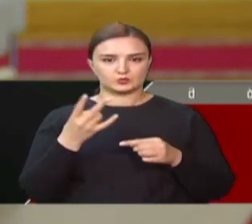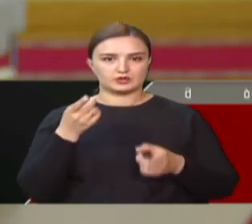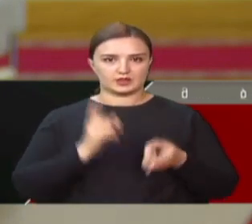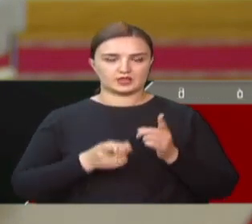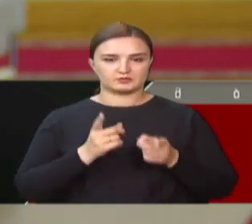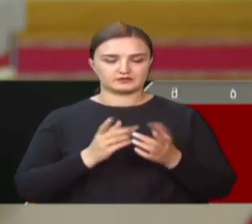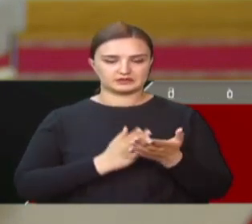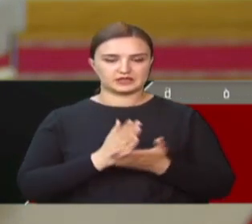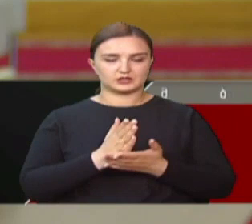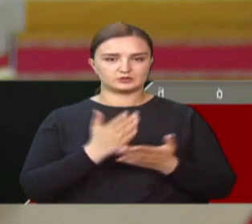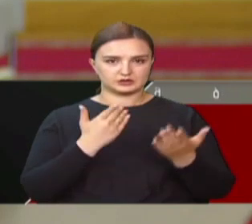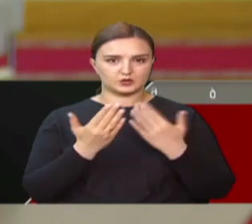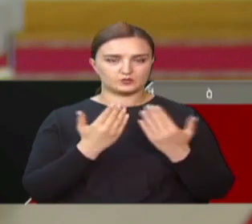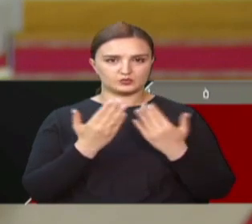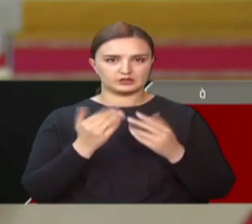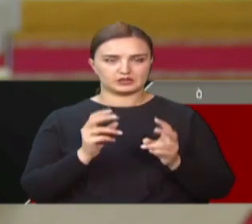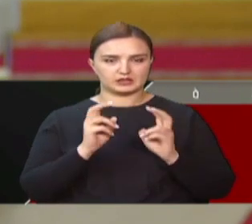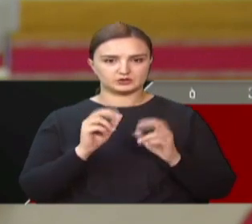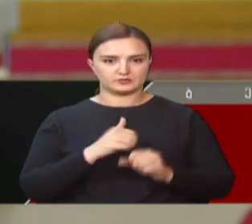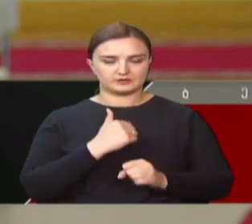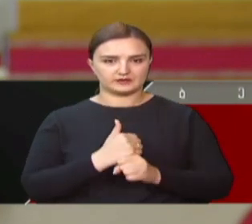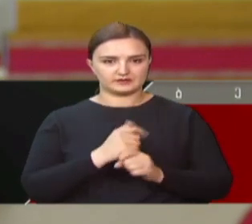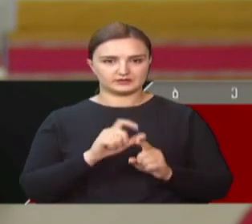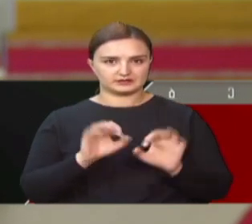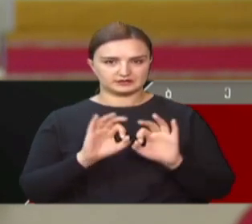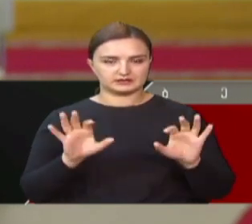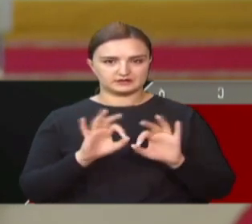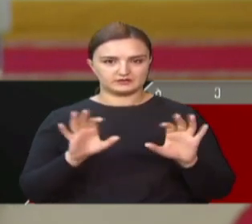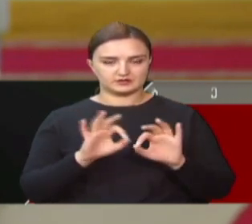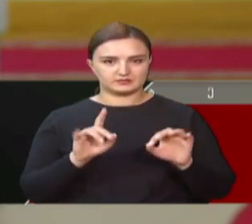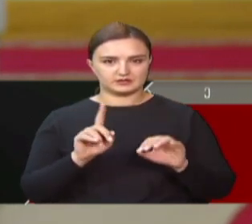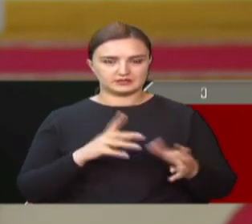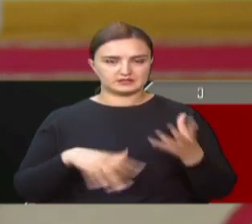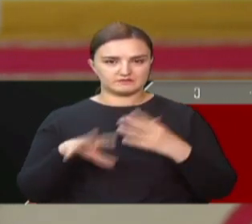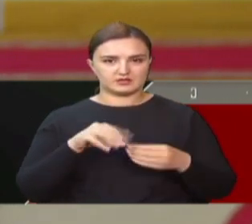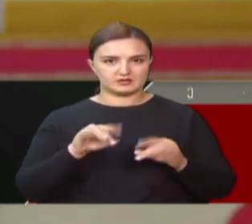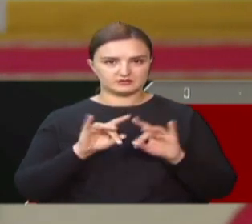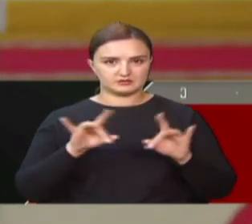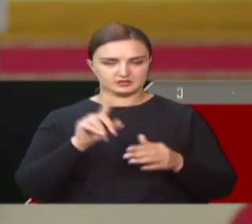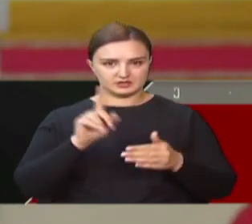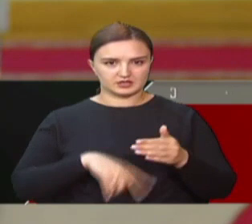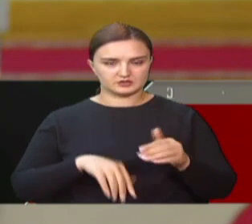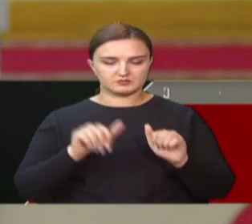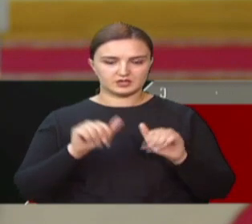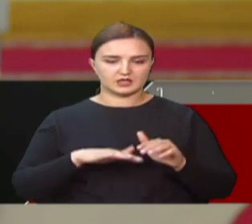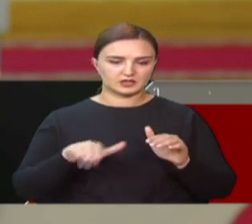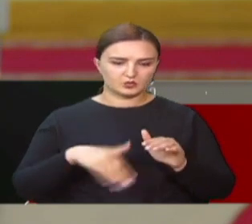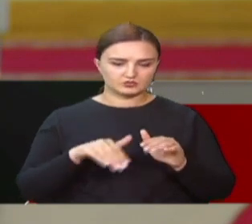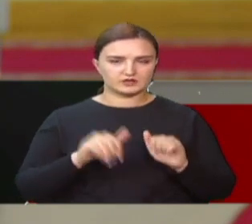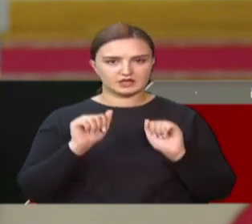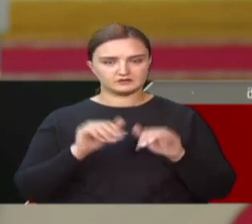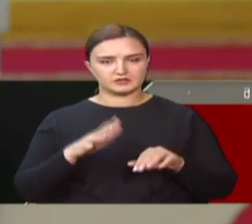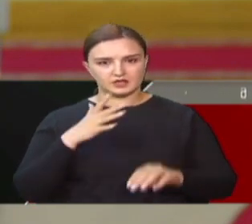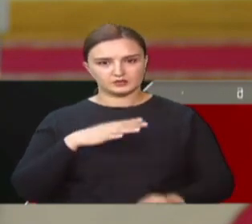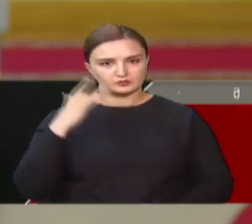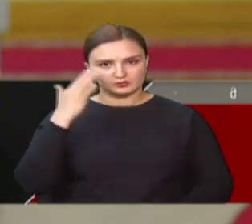ნამდვილად სტრატეგიული საკომუნიკაციო მთავარი გზავნილები, რაც ყველას დაარწმუნებს, გადაუწყვეტელს, გადაწყვეტილს, ქართული